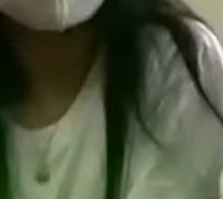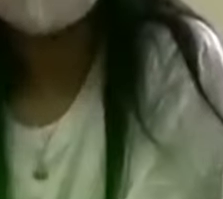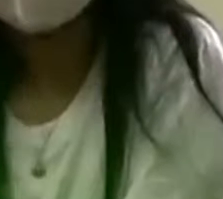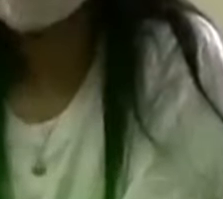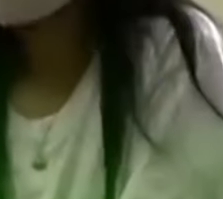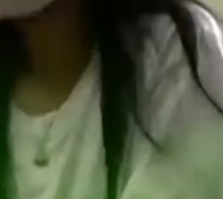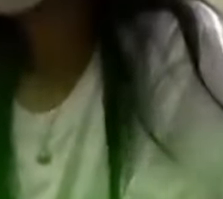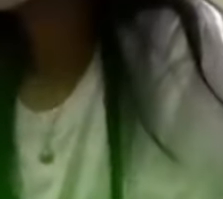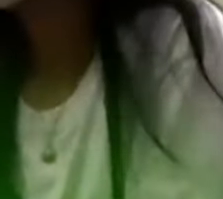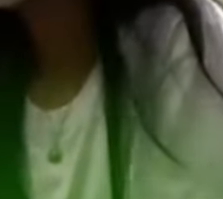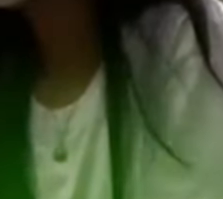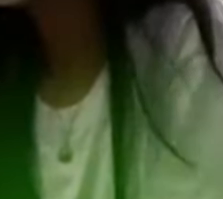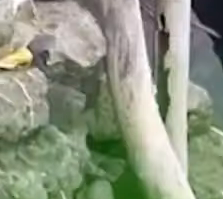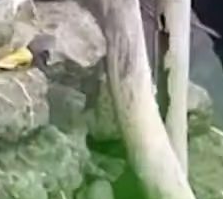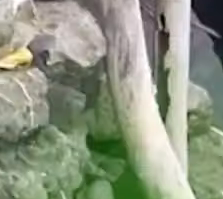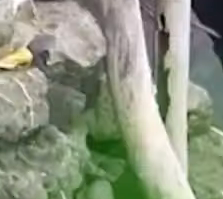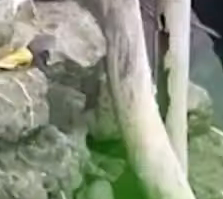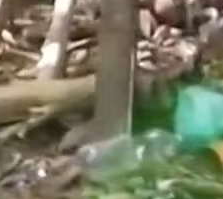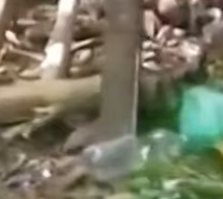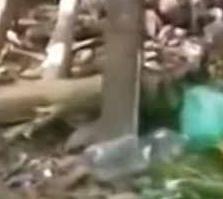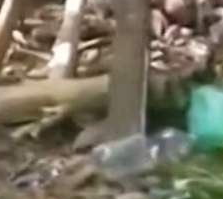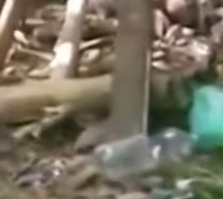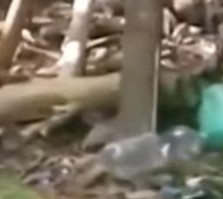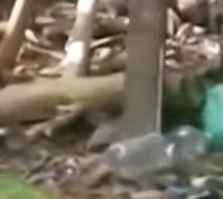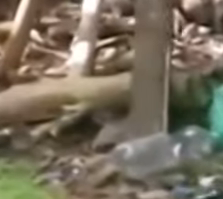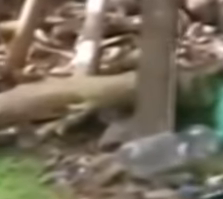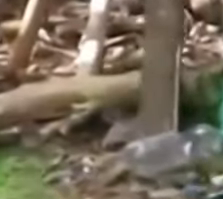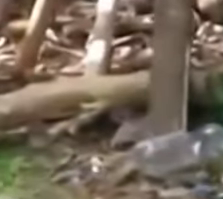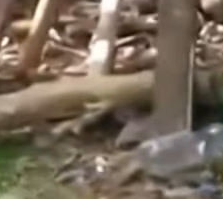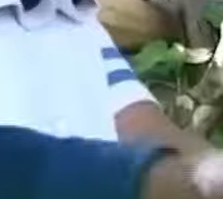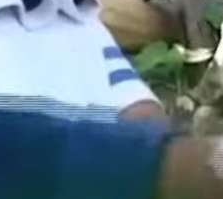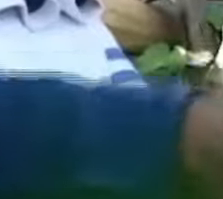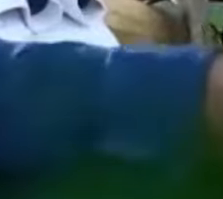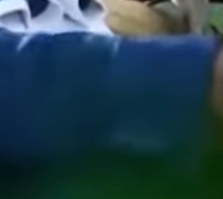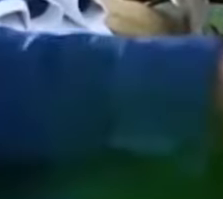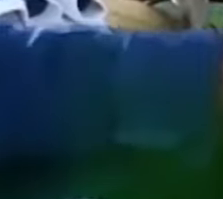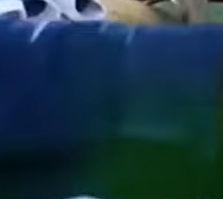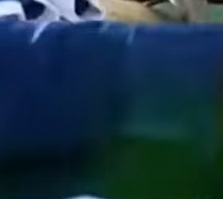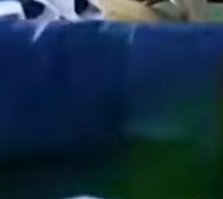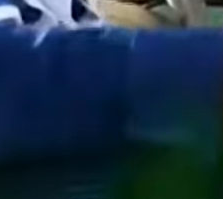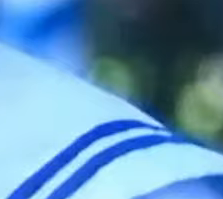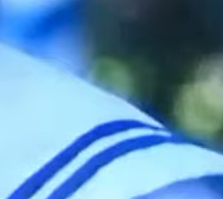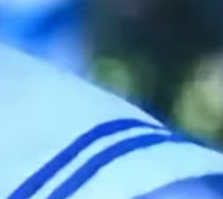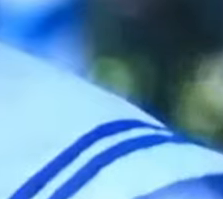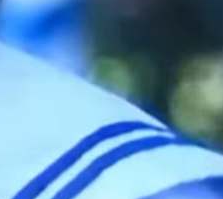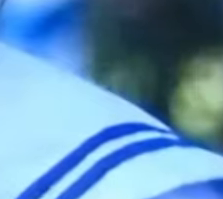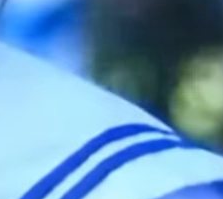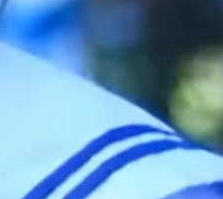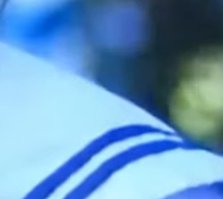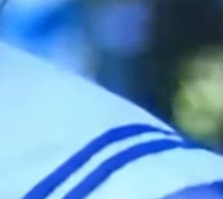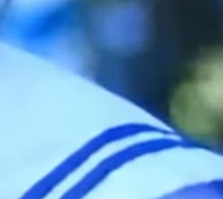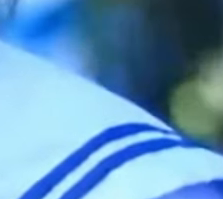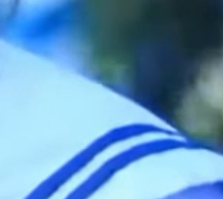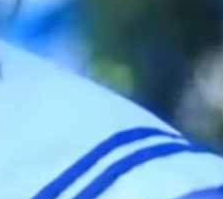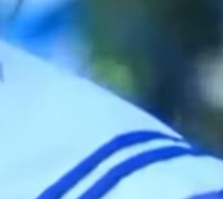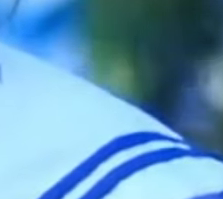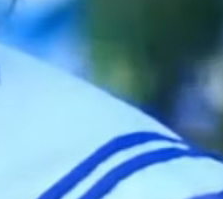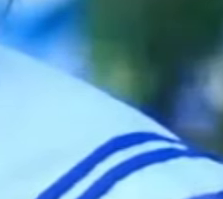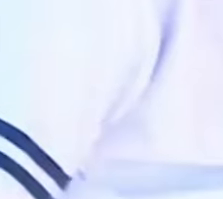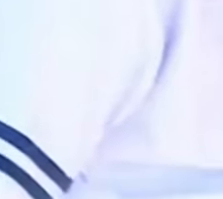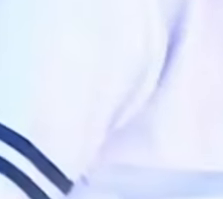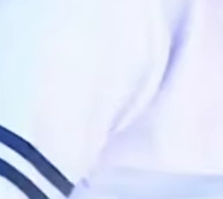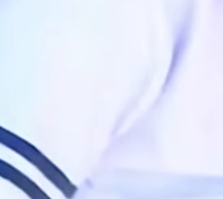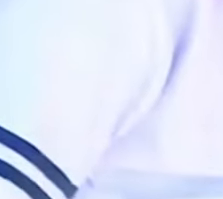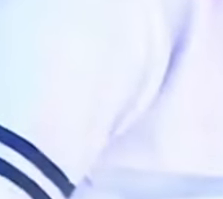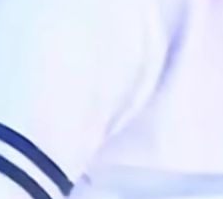na yung mga problema. Pagbutihin niya ang pag-aaral niya, patupad niya yung pangarap niya. Walang makakabawi sa kaalaman